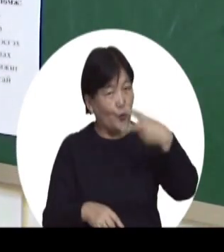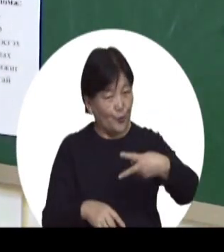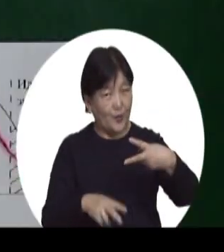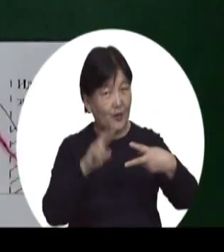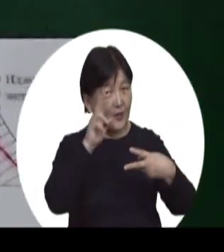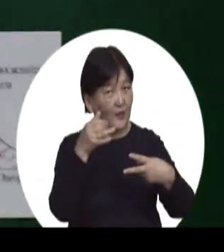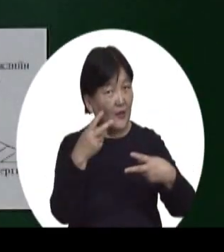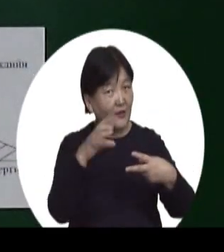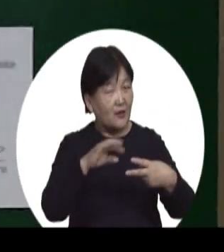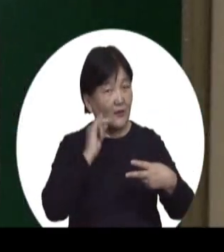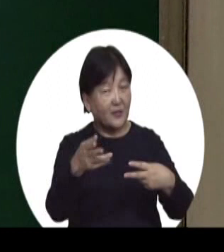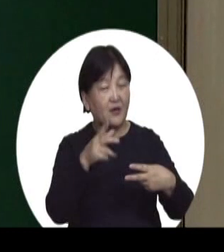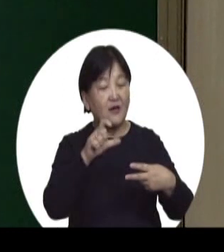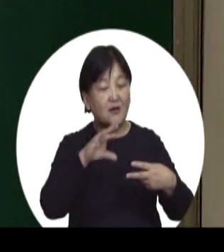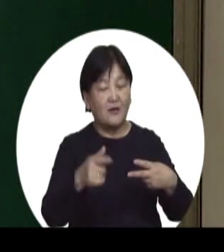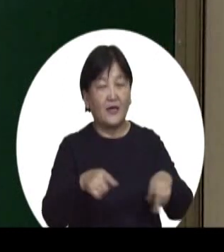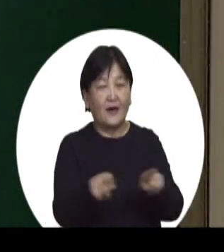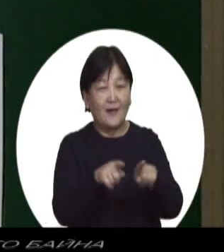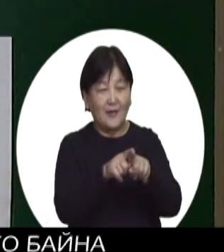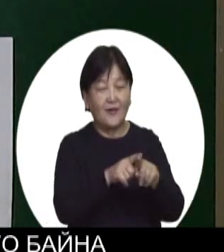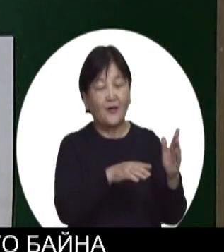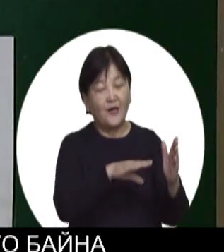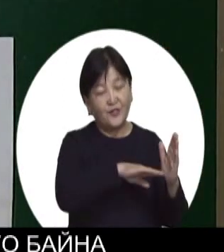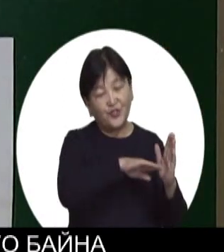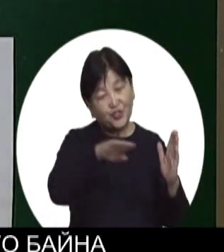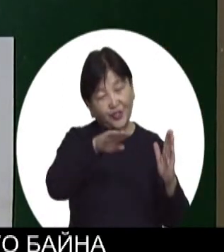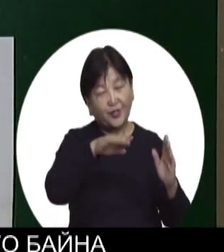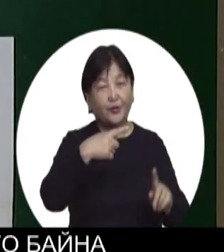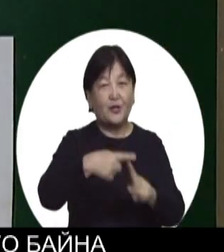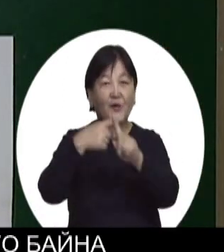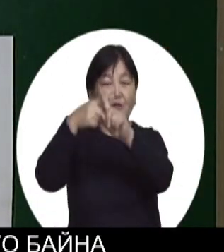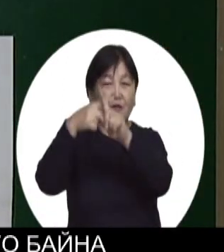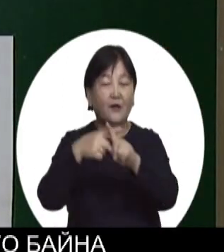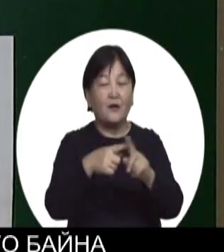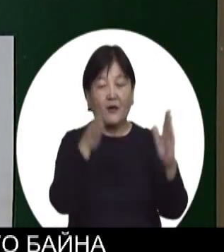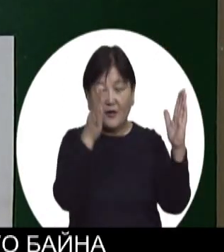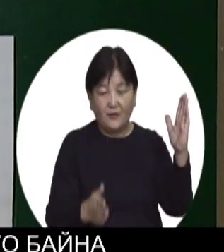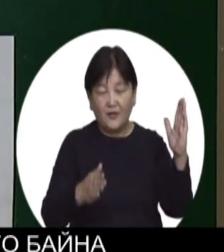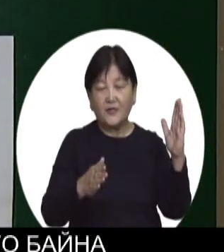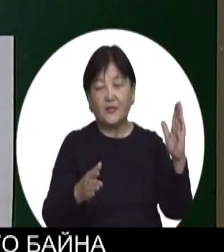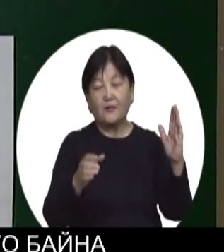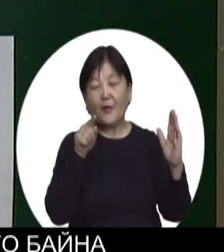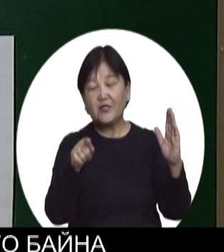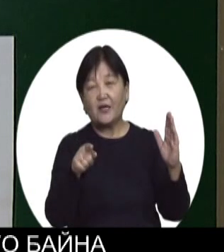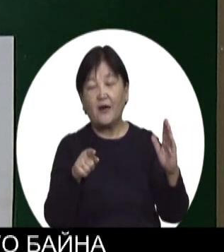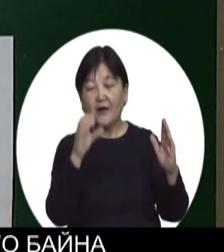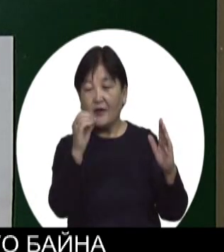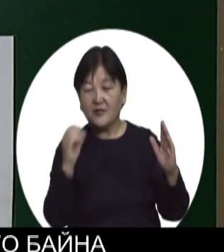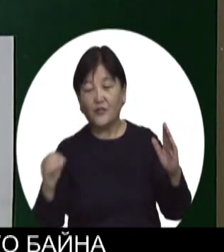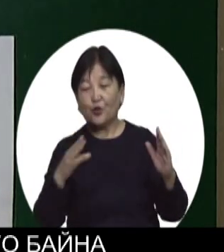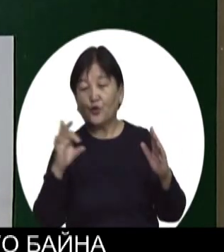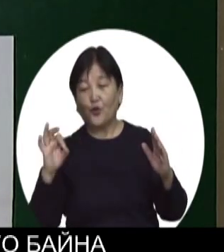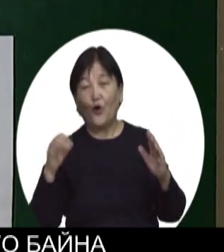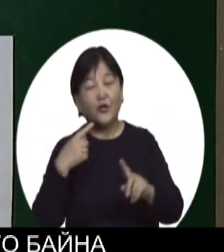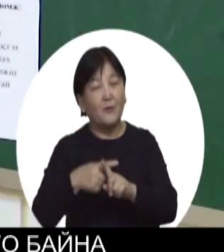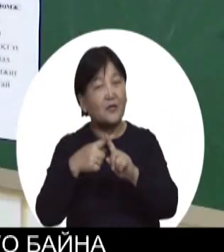кинетик энерги жигд өсөөд за итгэвчтэй итгэвчлийн энергийг давсан энергитэй жижиг хэсгийн тоо ихсэж ашигтай